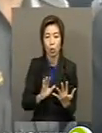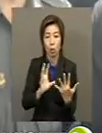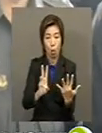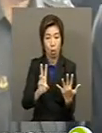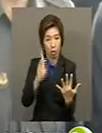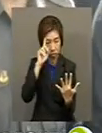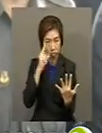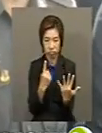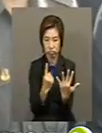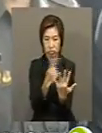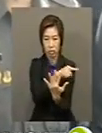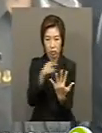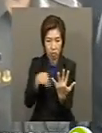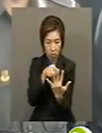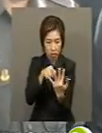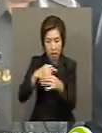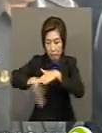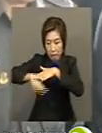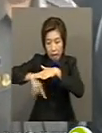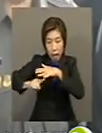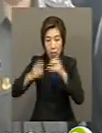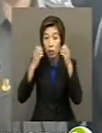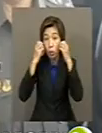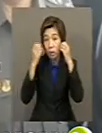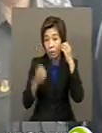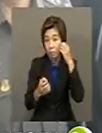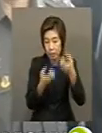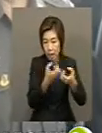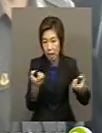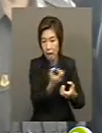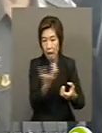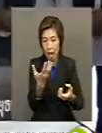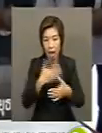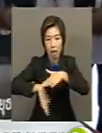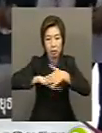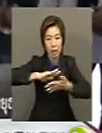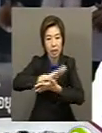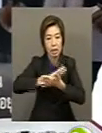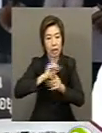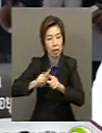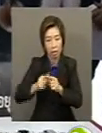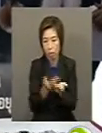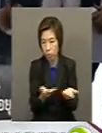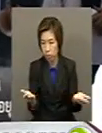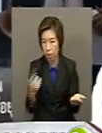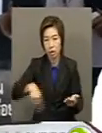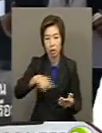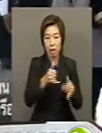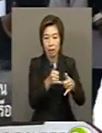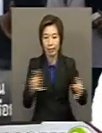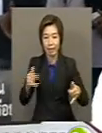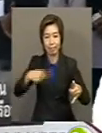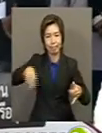ครับเอามาพร้อมกับของกลางเป็นโทรศัพท์มือถือ5เครื่องและเอกสารต่างๆมาชี้แจงกับสื่อมวลชนเพราะว่าแ